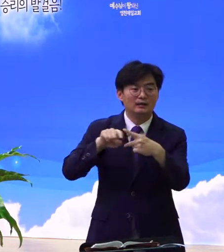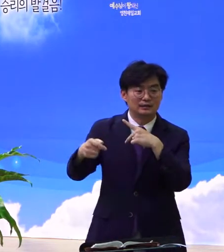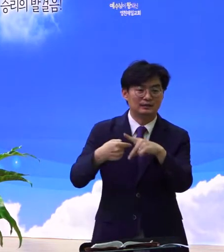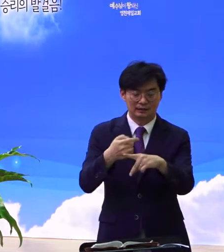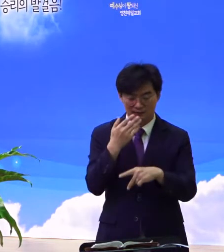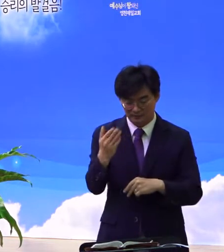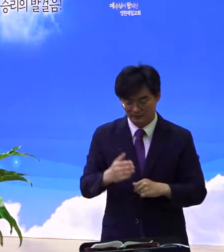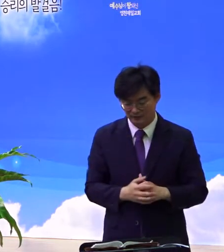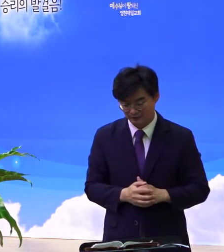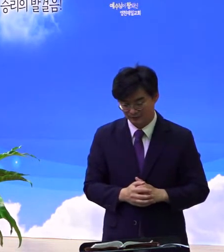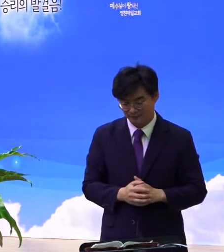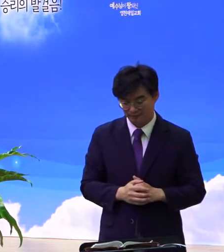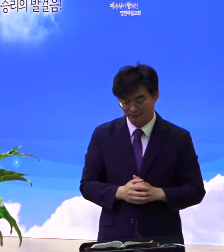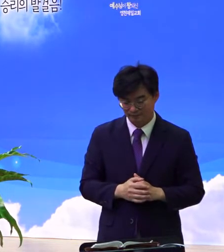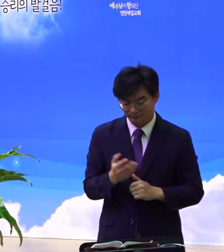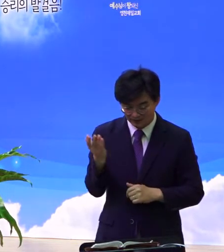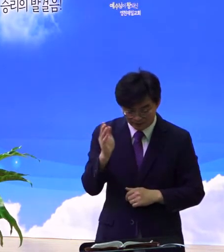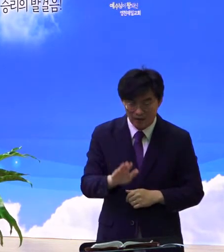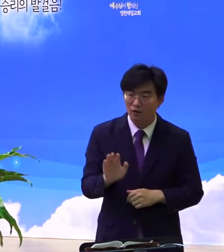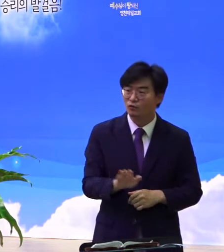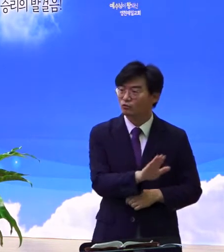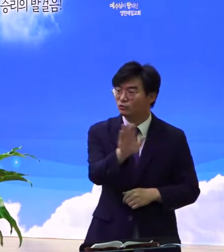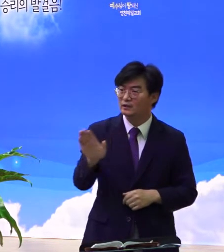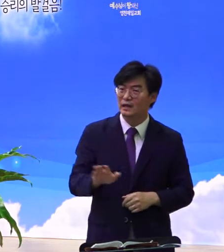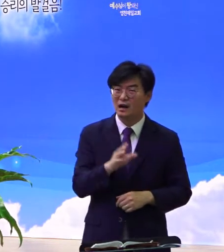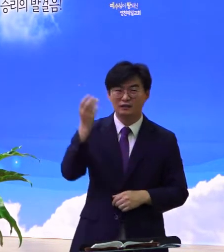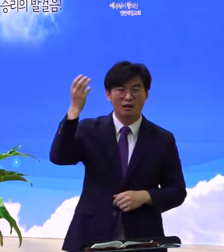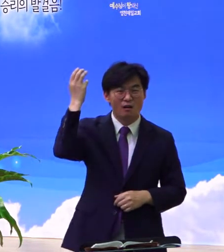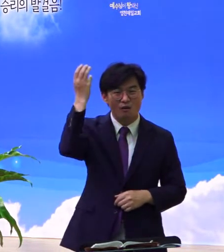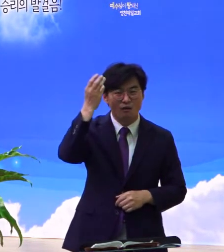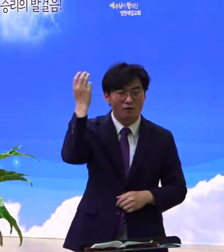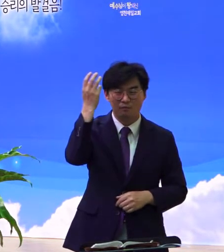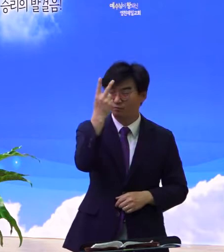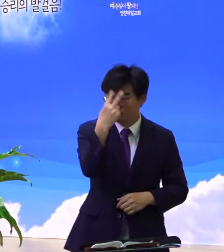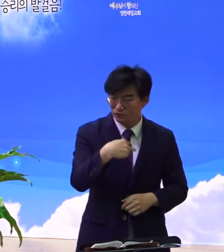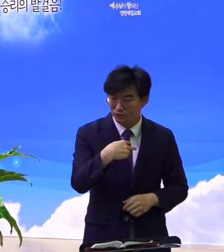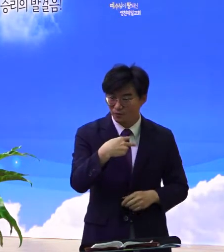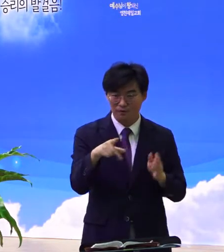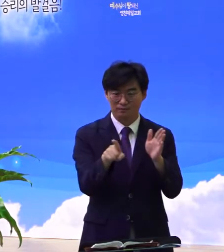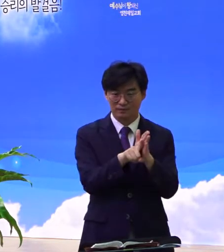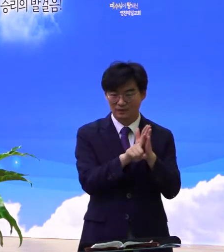그런데 여러분, 우리의 신앙의 영적인 눈이 어두우면 어떻겠습니까?